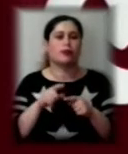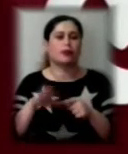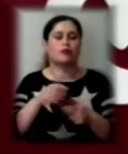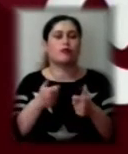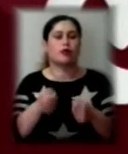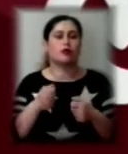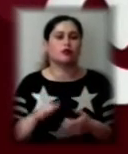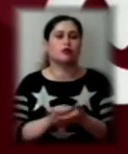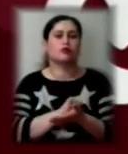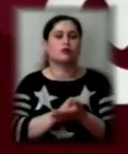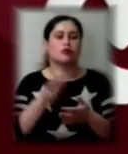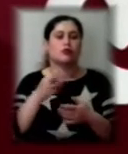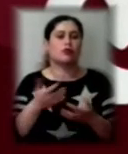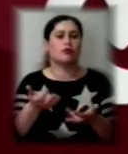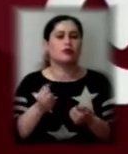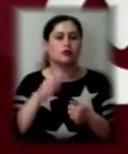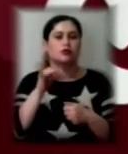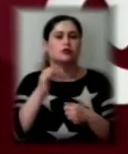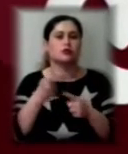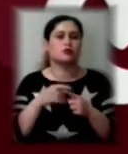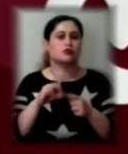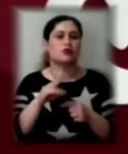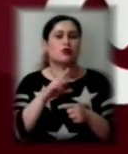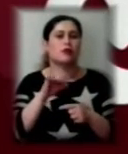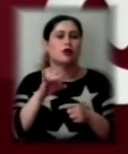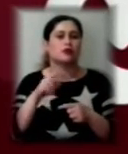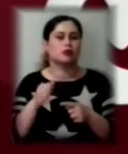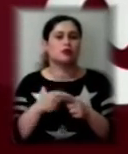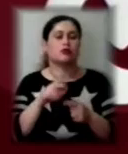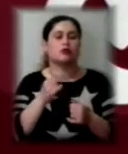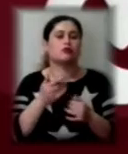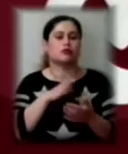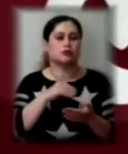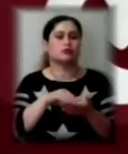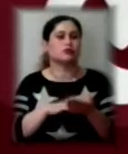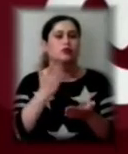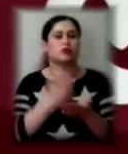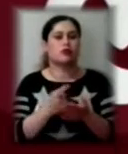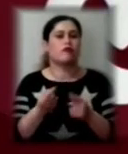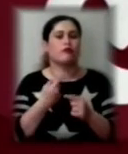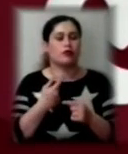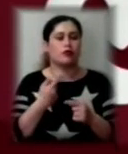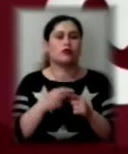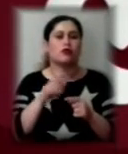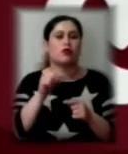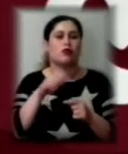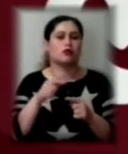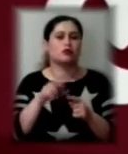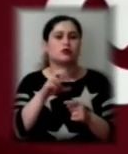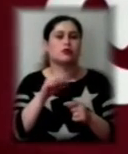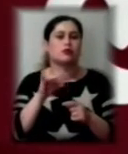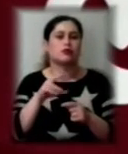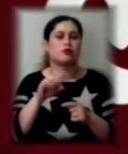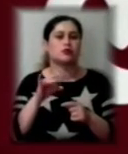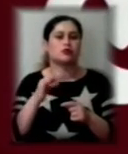для отримання ліцензії на медичну практику, крім іншого, вимагається акт санепідобстеження. Згідно